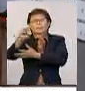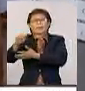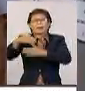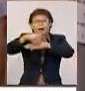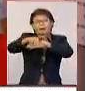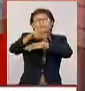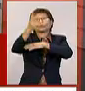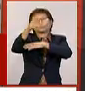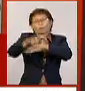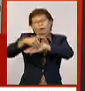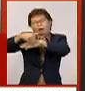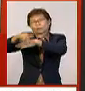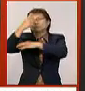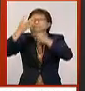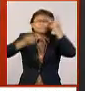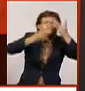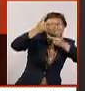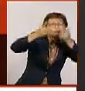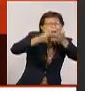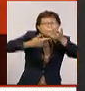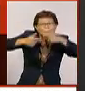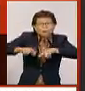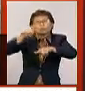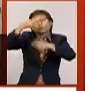ke Sulawesi bagi meninjau keadaan semasa